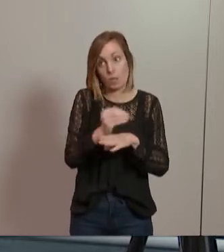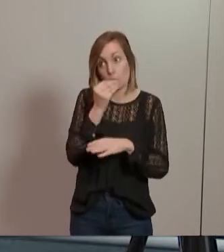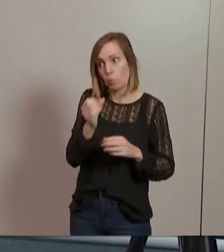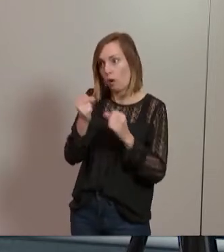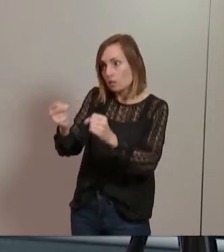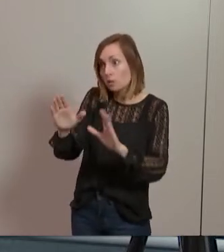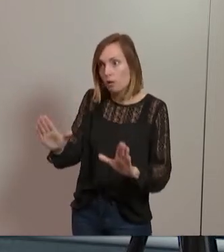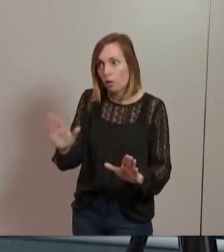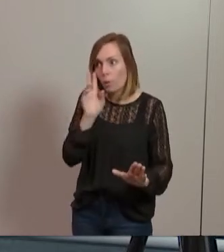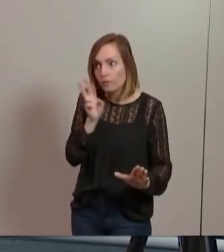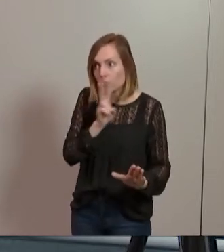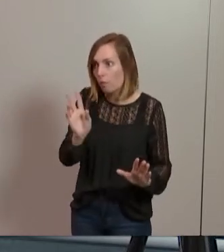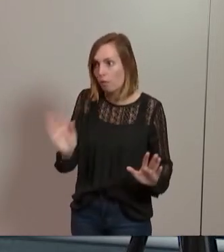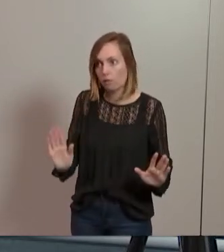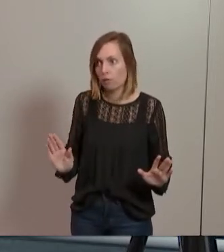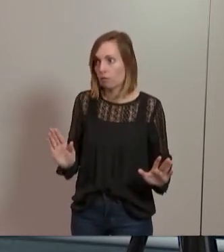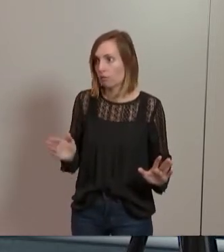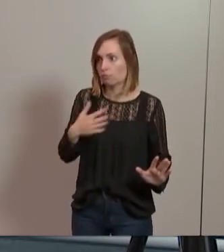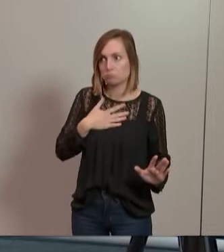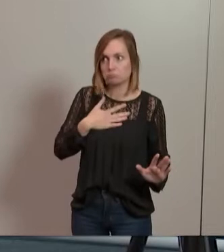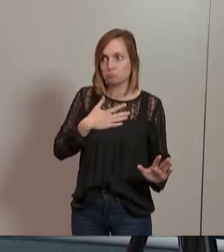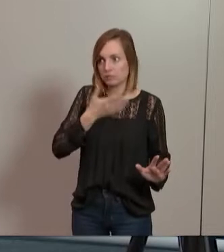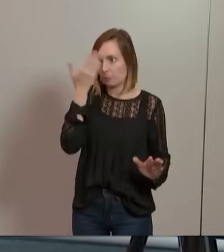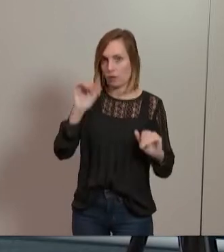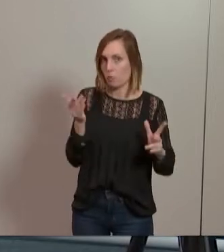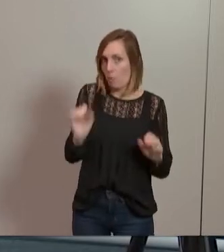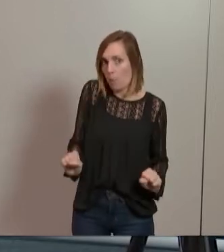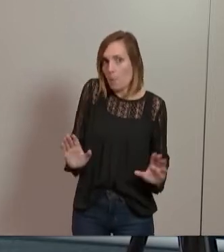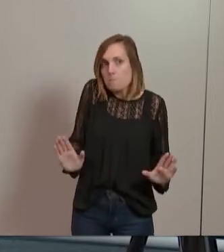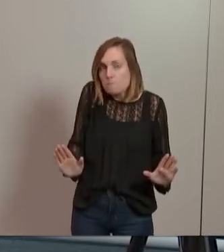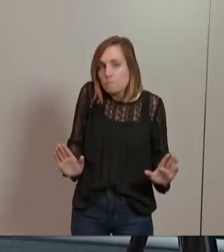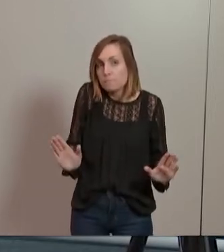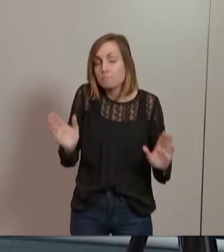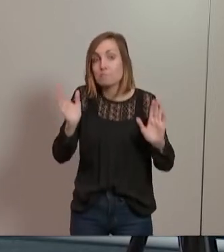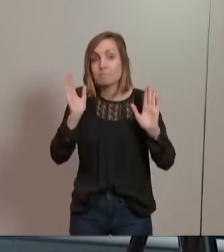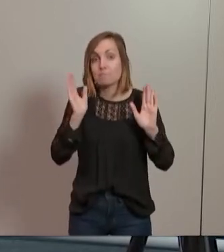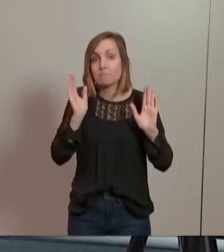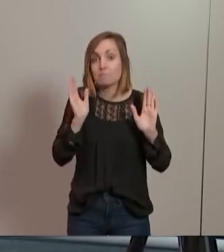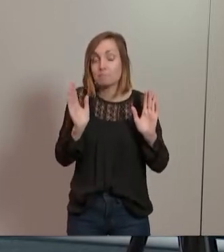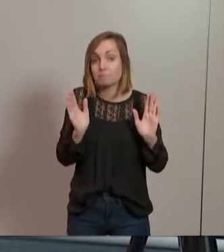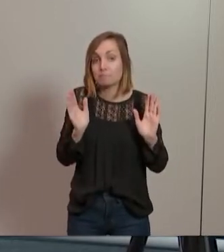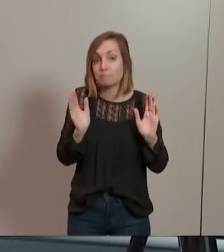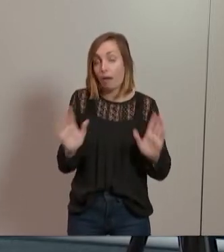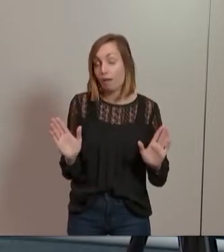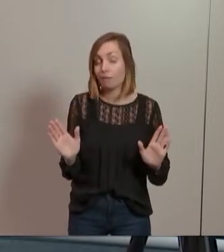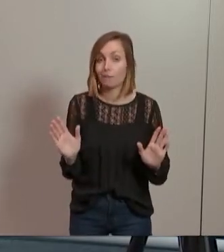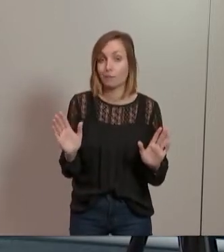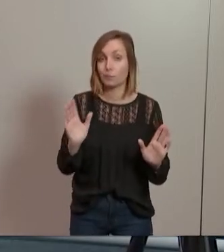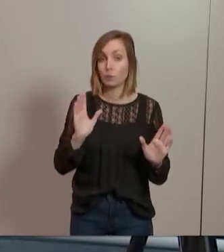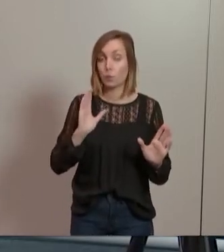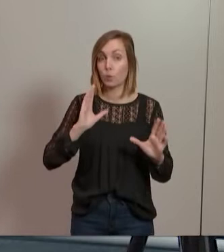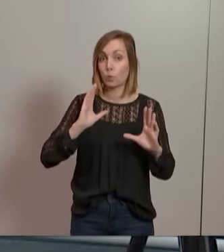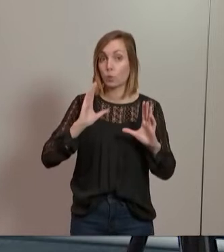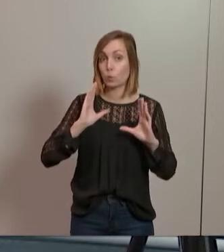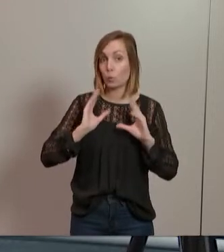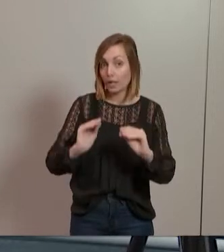parce que honnêtement, je ne sais pas comment effectivement on peut le faire. La seule chose que j'ai à dire, c'est que concrètement, par rapport à ce que me